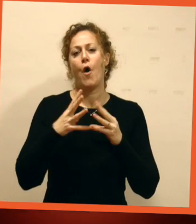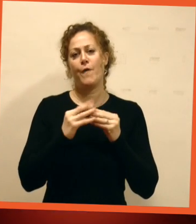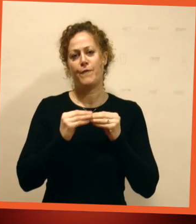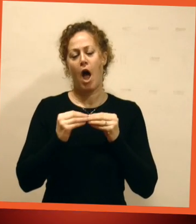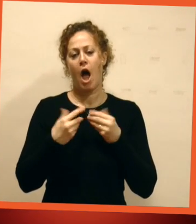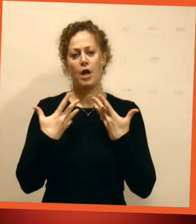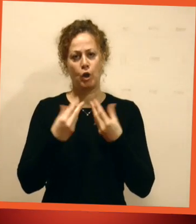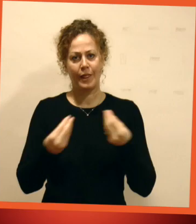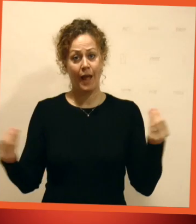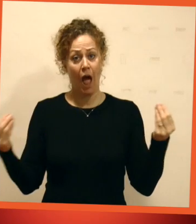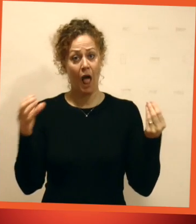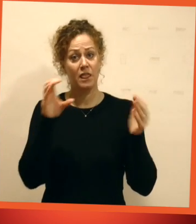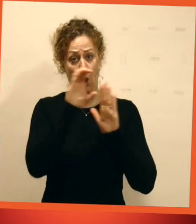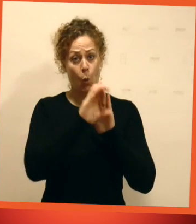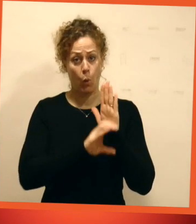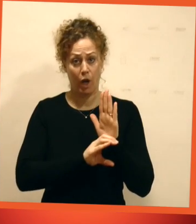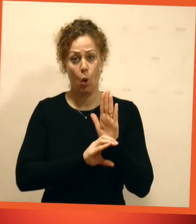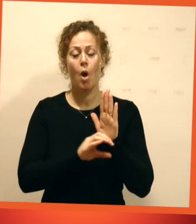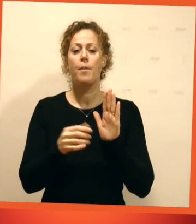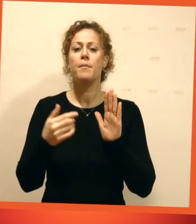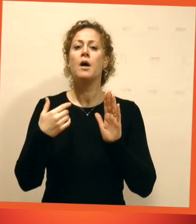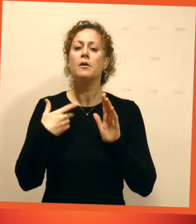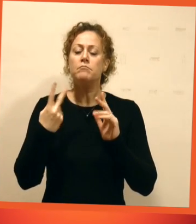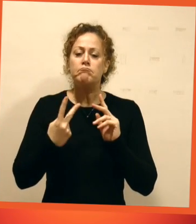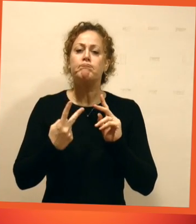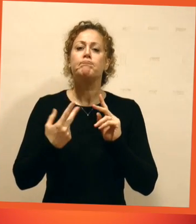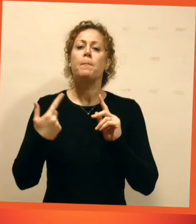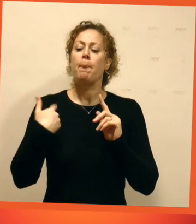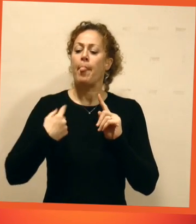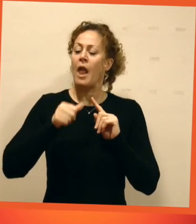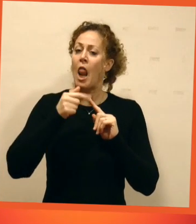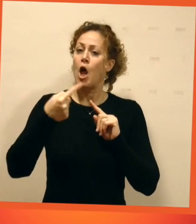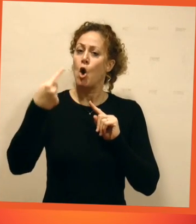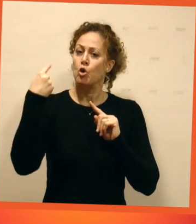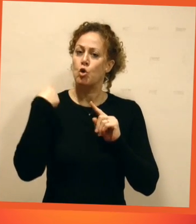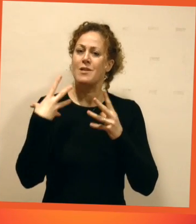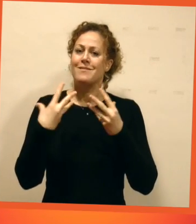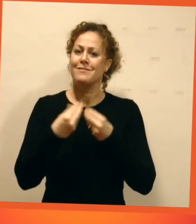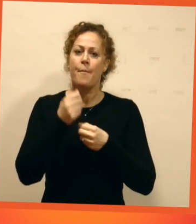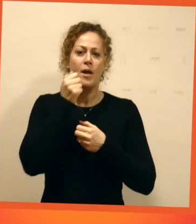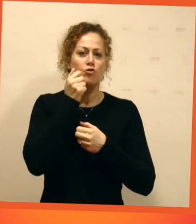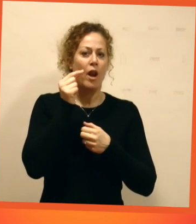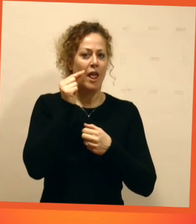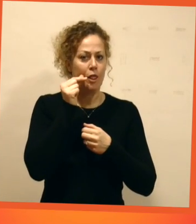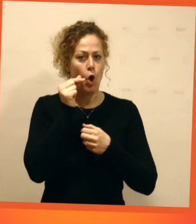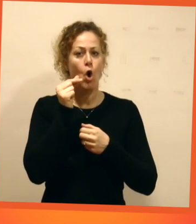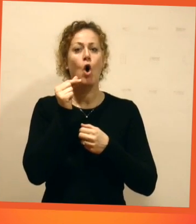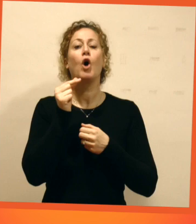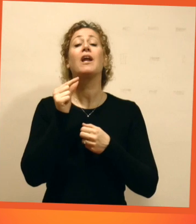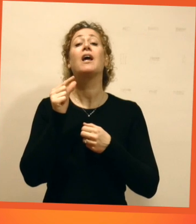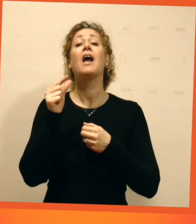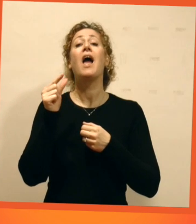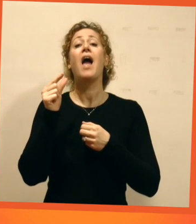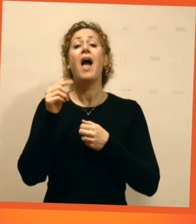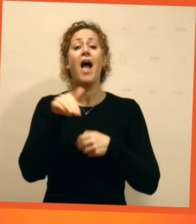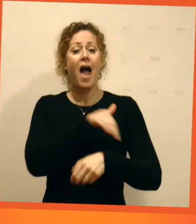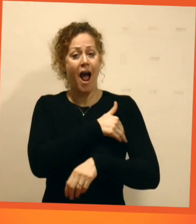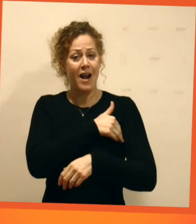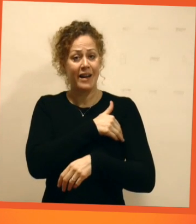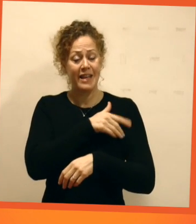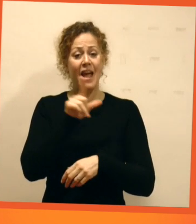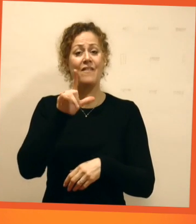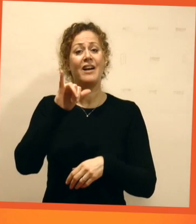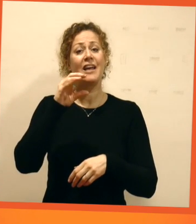Soltanto l'anno scorso siamo andati con genitori allievi al defilé di Lione, la Biennale della Biennale